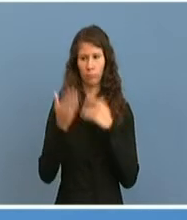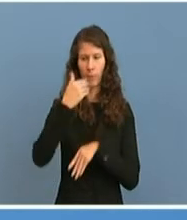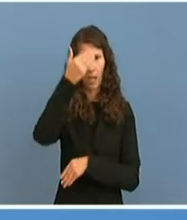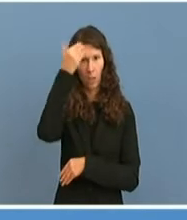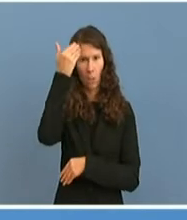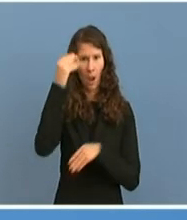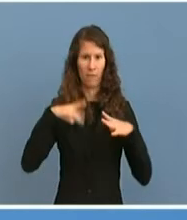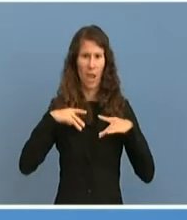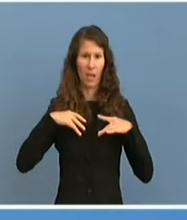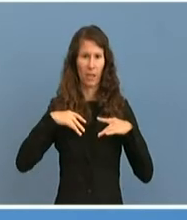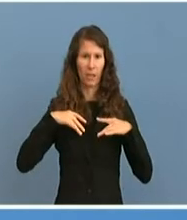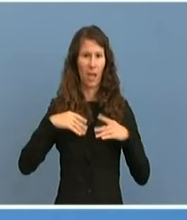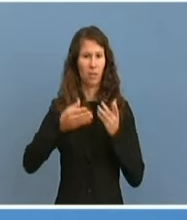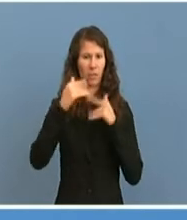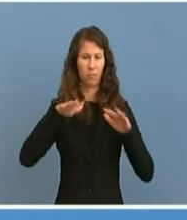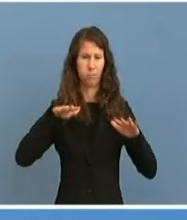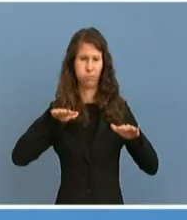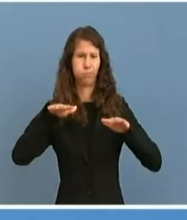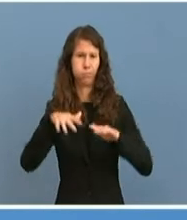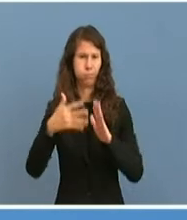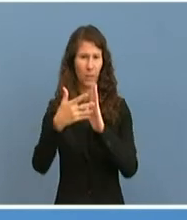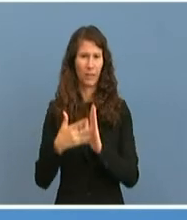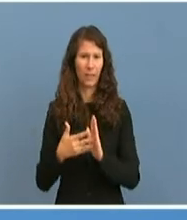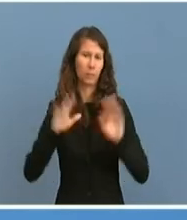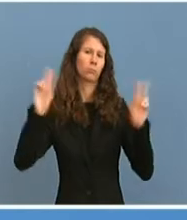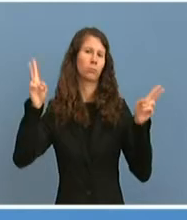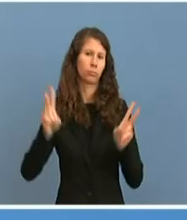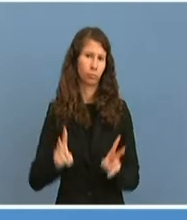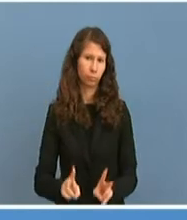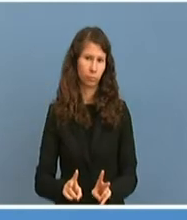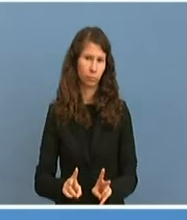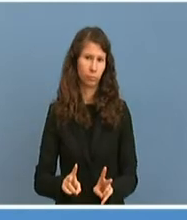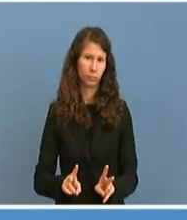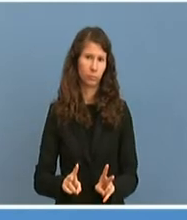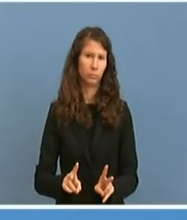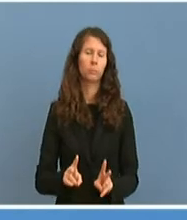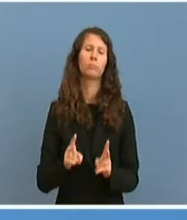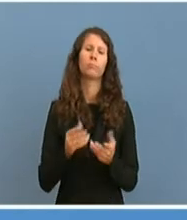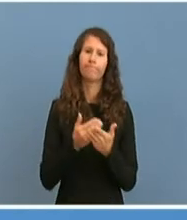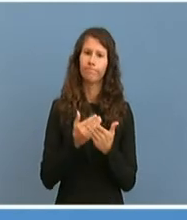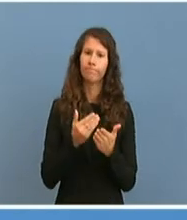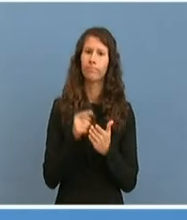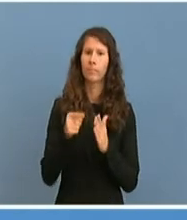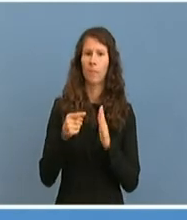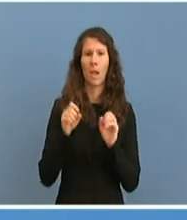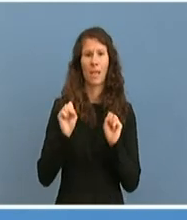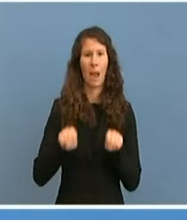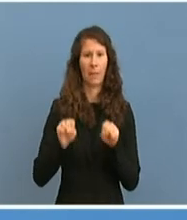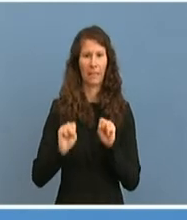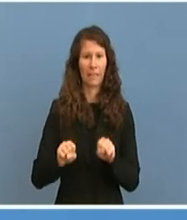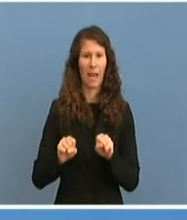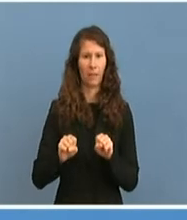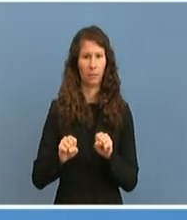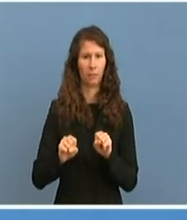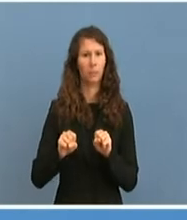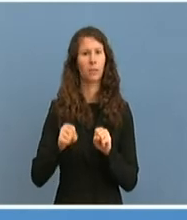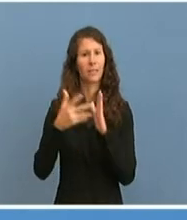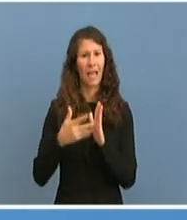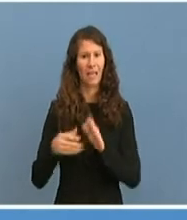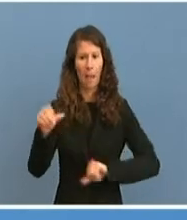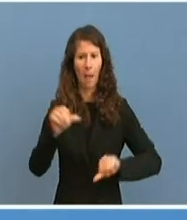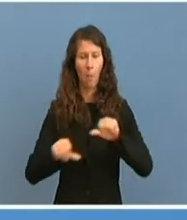Sommerferien jetzt abebbt und dass wir damit dann halt eben auch die Kapazitäten in den Testlaboren wieder freimachen